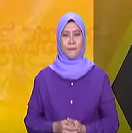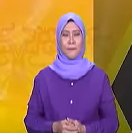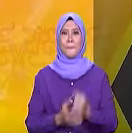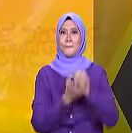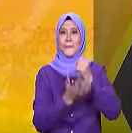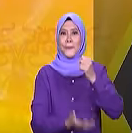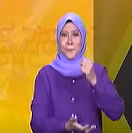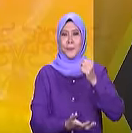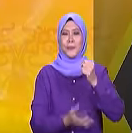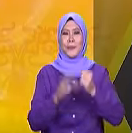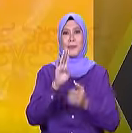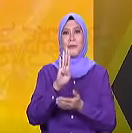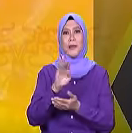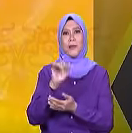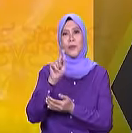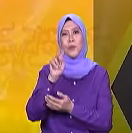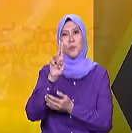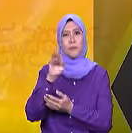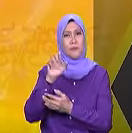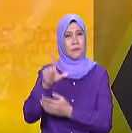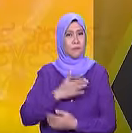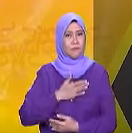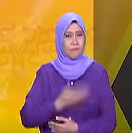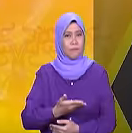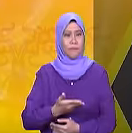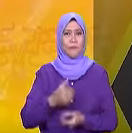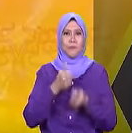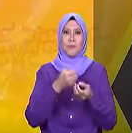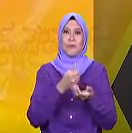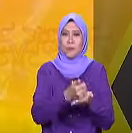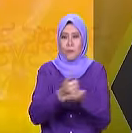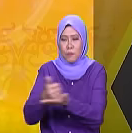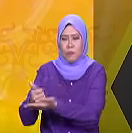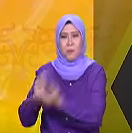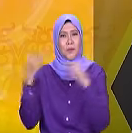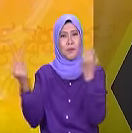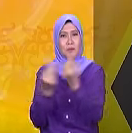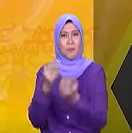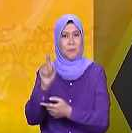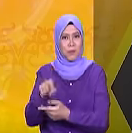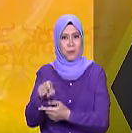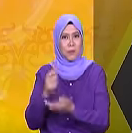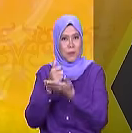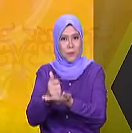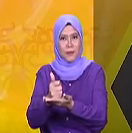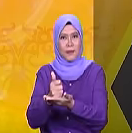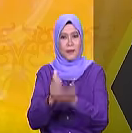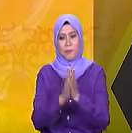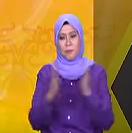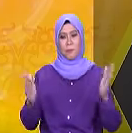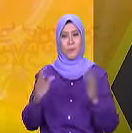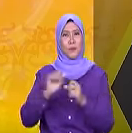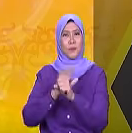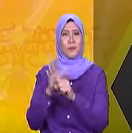Tabung Baitul Mal Sarawak TBS komited menyalurkan sumbangan kepada setiap lapisan masyarakat yang memerlukan bantuan sepanjang tempoh